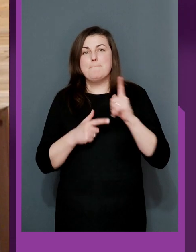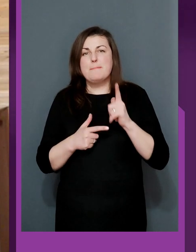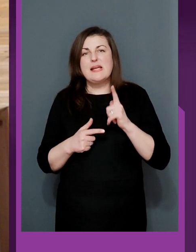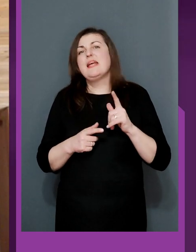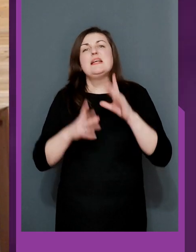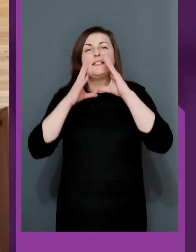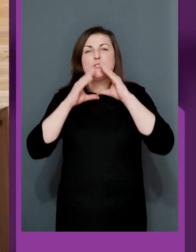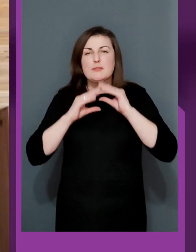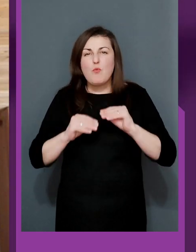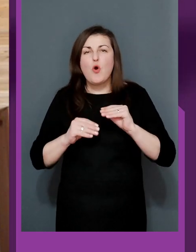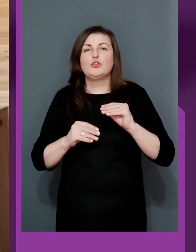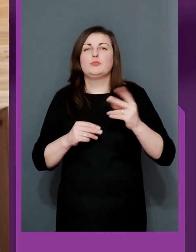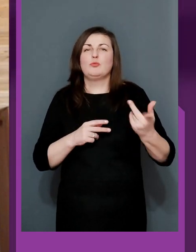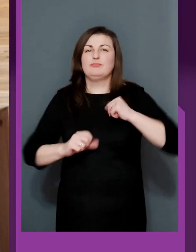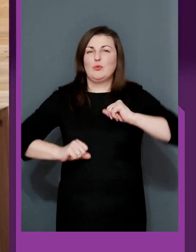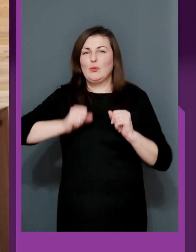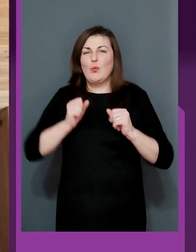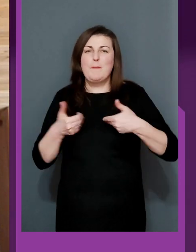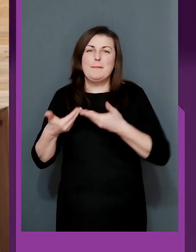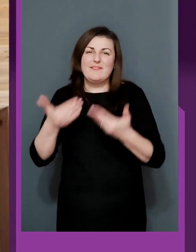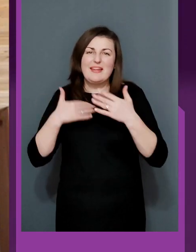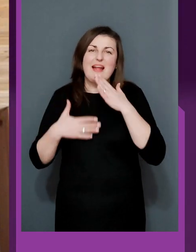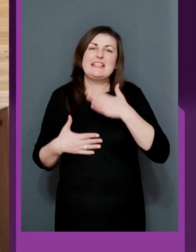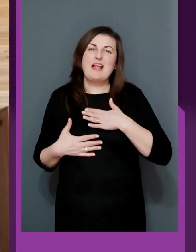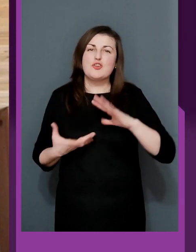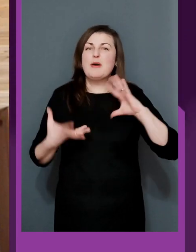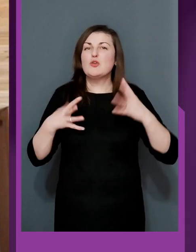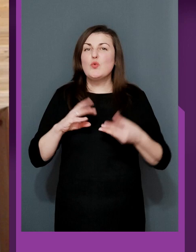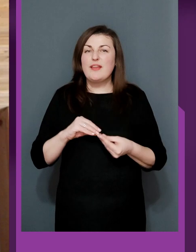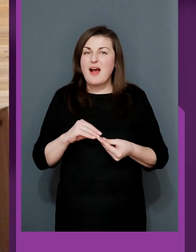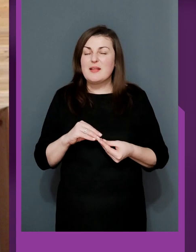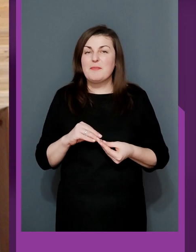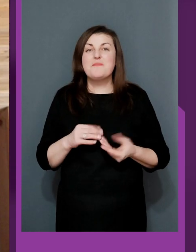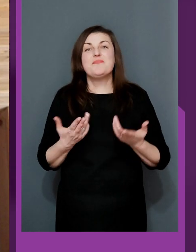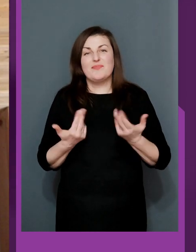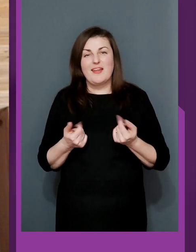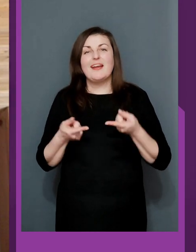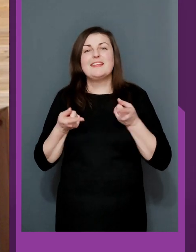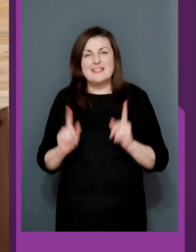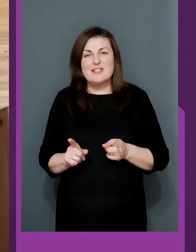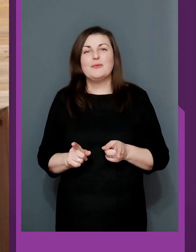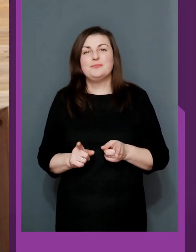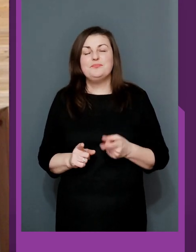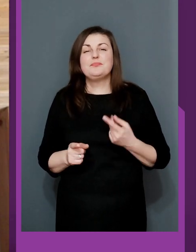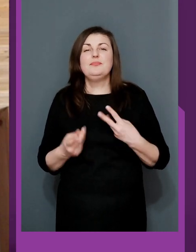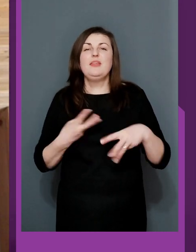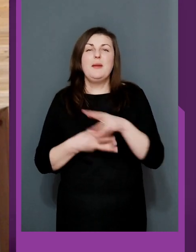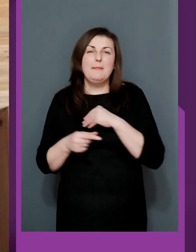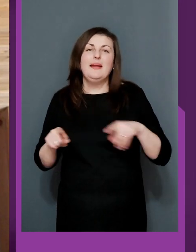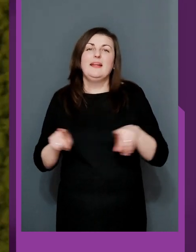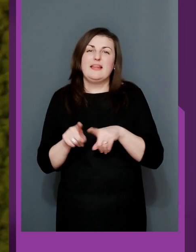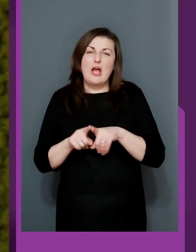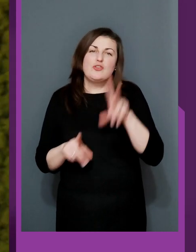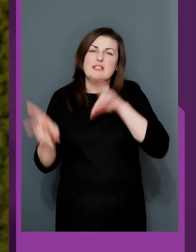ми зможемо одне одного привітати з нашими результатами так дійсно Ми теж